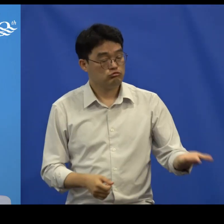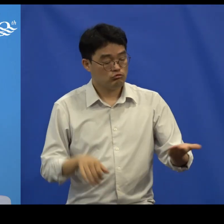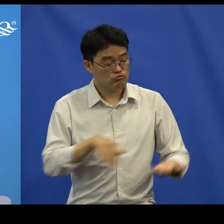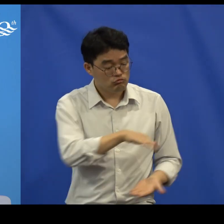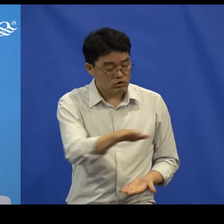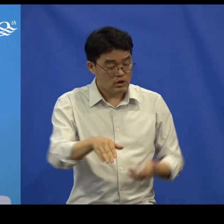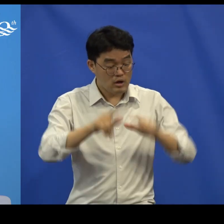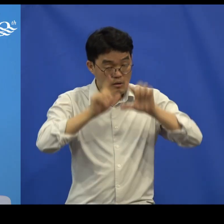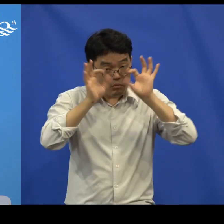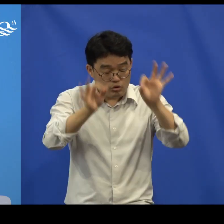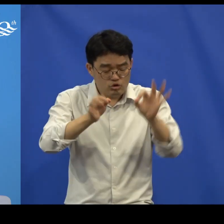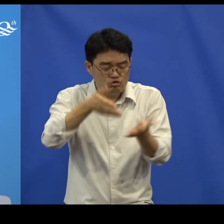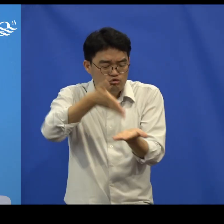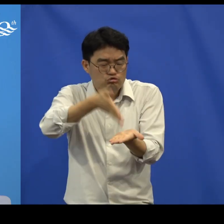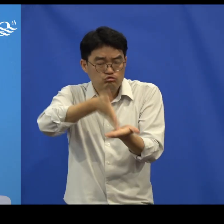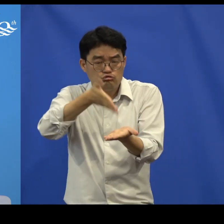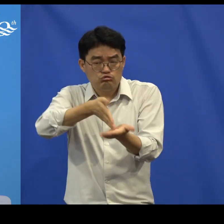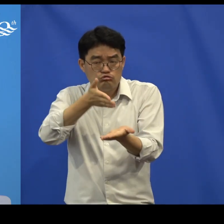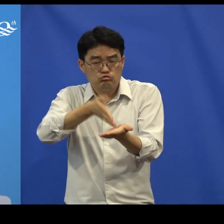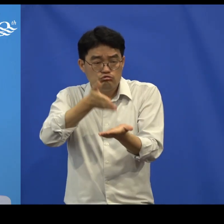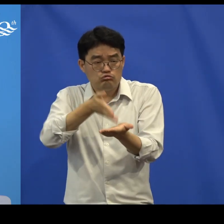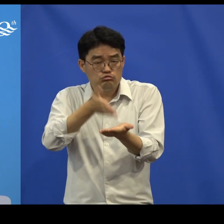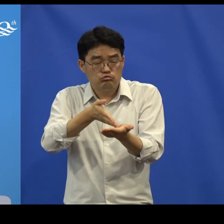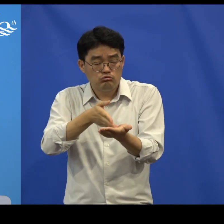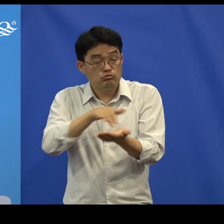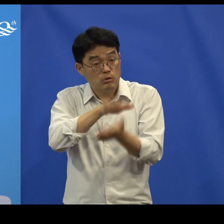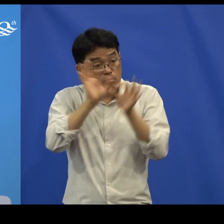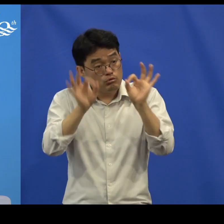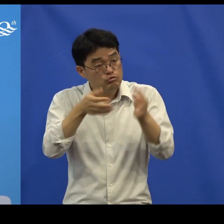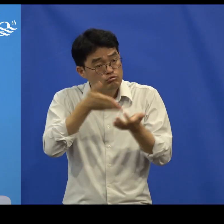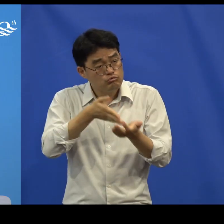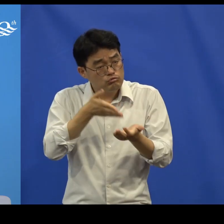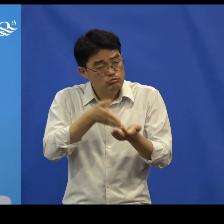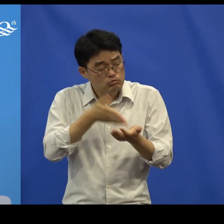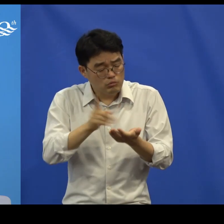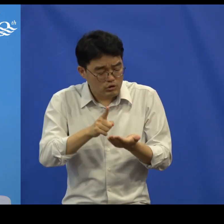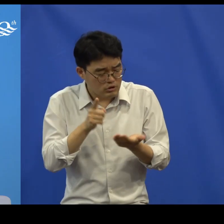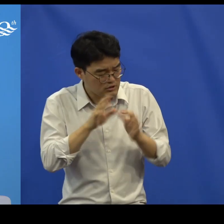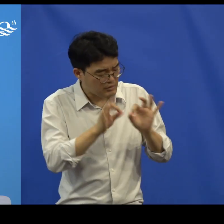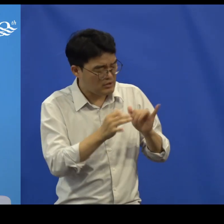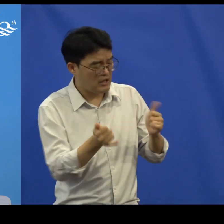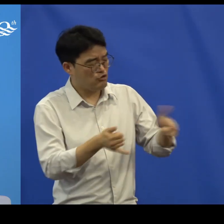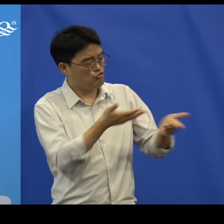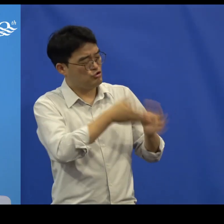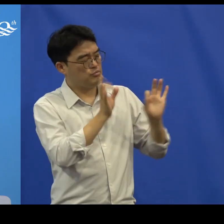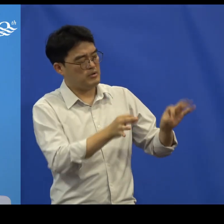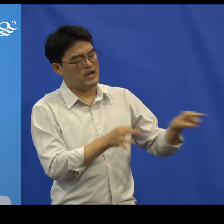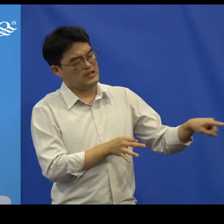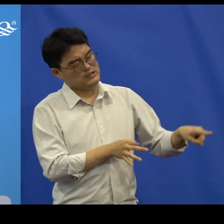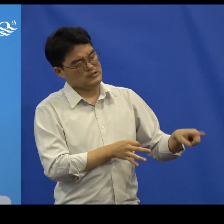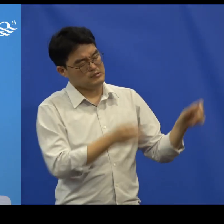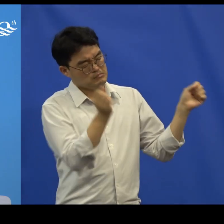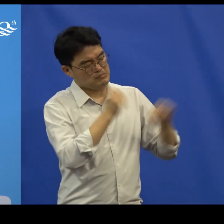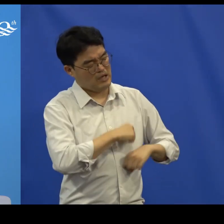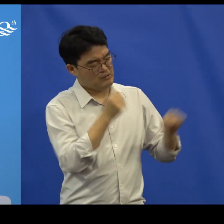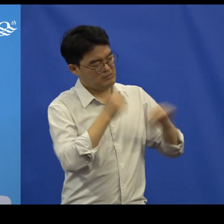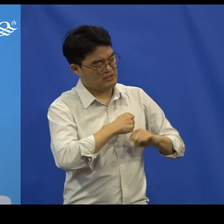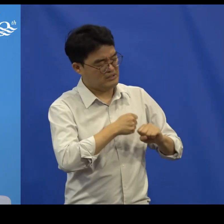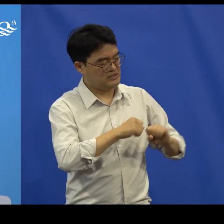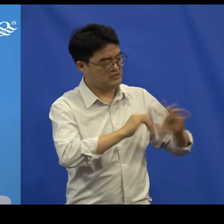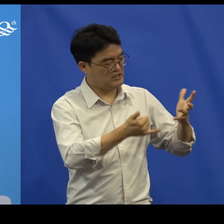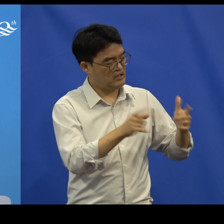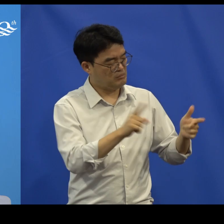보는 뉴스나 이런 것들은 일반 사람들이 보는 건 달라요. 그냥 사람들은 말세다 이렇게 얘기하겠지만, 여러분, 예수님이